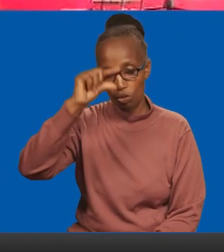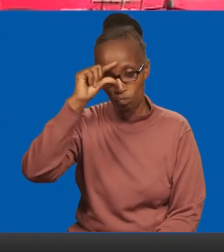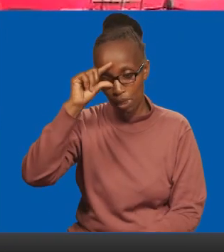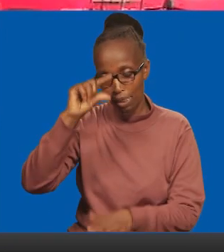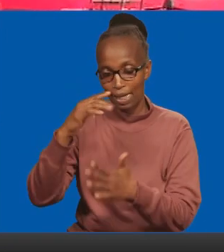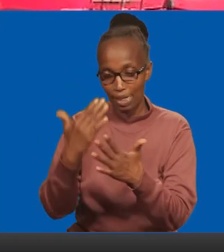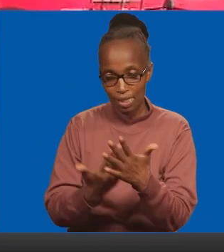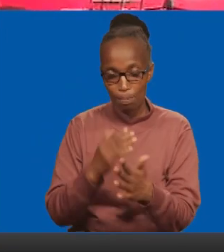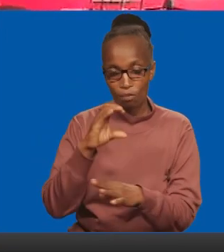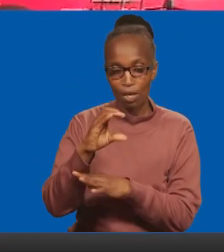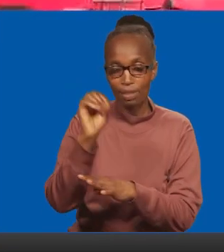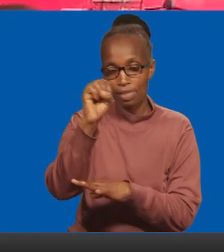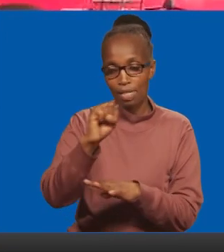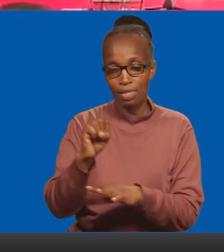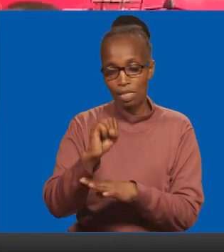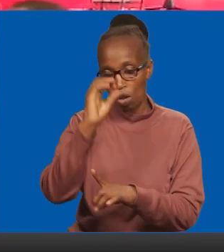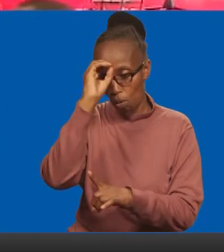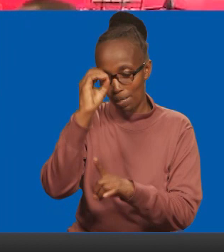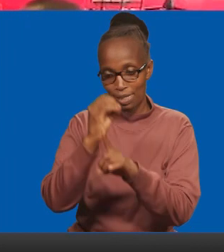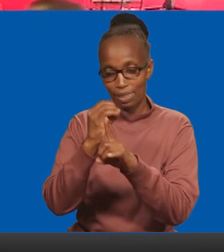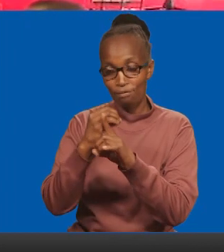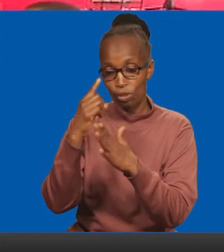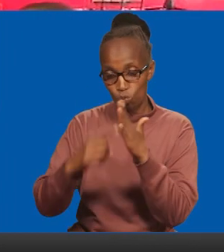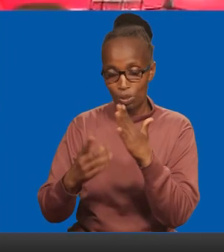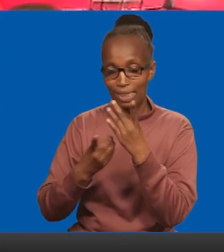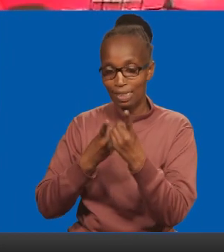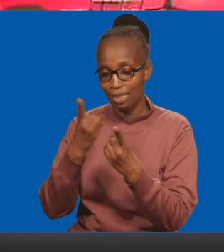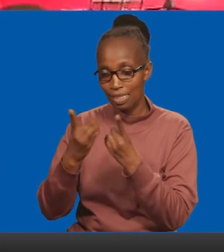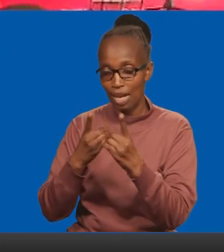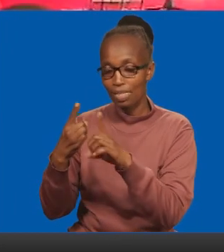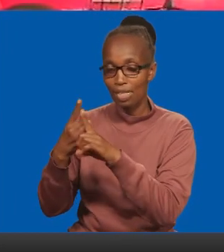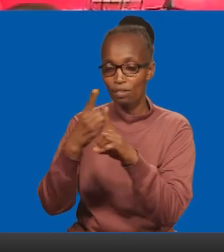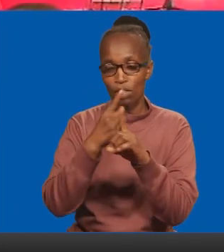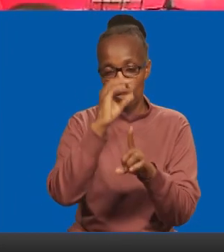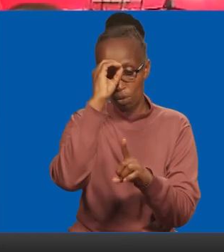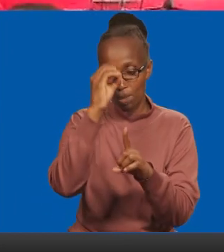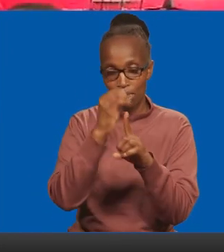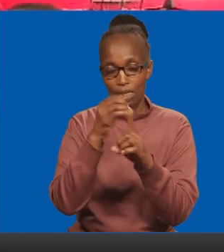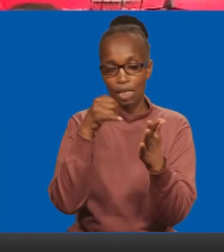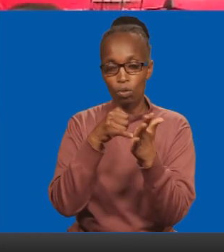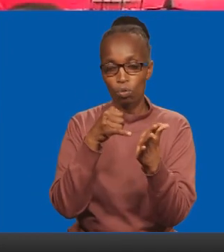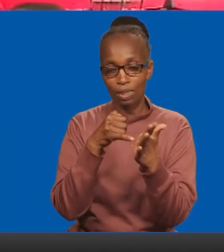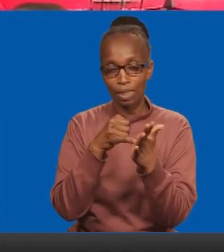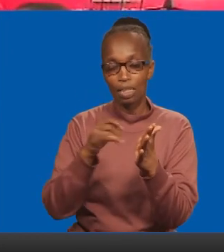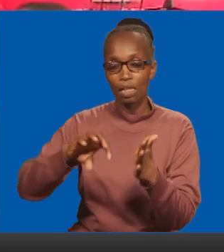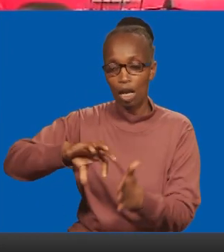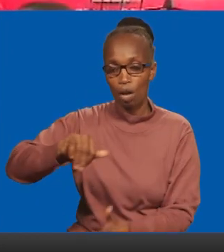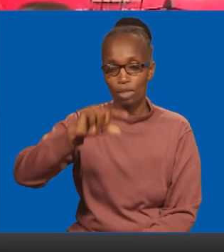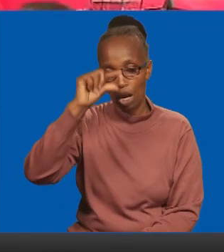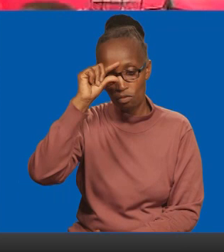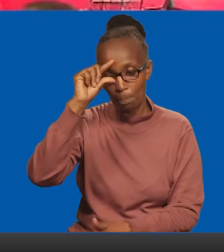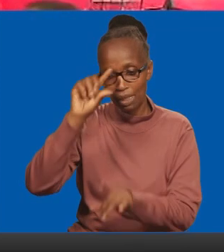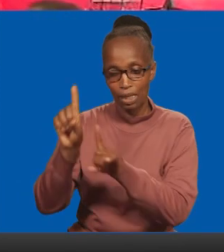za kaunti na baadhi ya mawaziri, lengo kuu likiwa ni kujadiliana masuala tofauti ikiwemo uchumi na ushirikiano baina